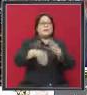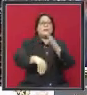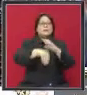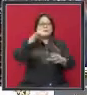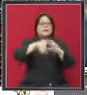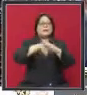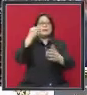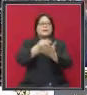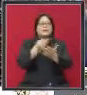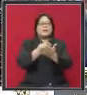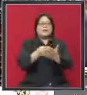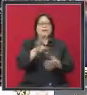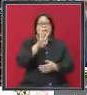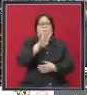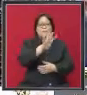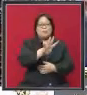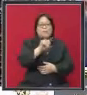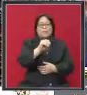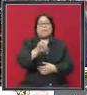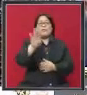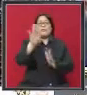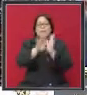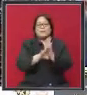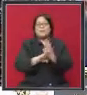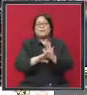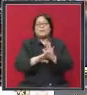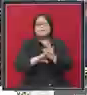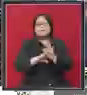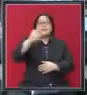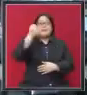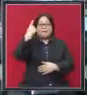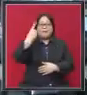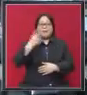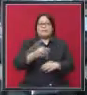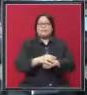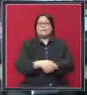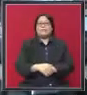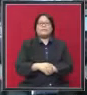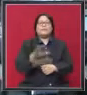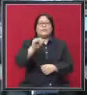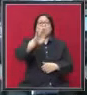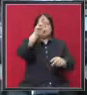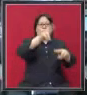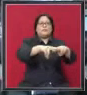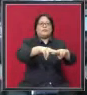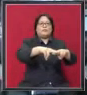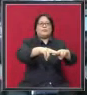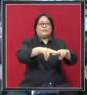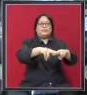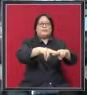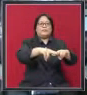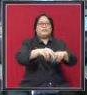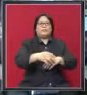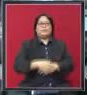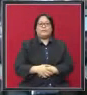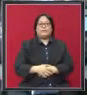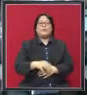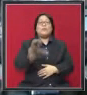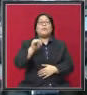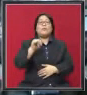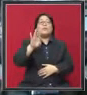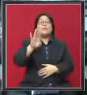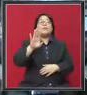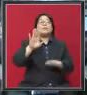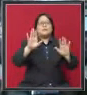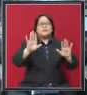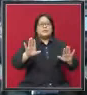Withdrawal pun 40-50 bilion. Kena faham. Yang Berhormat duduk. Yang